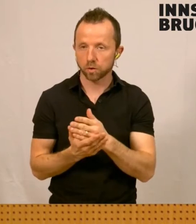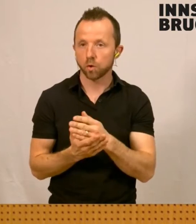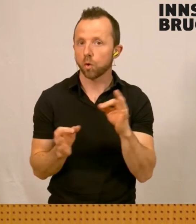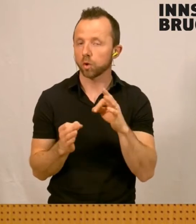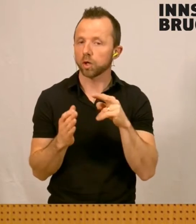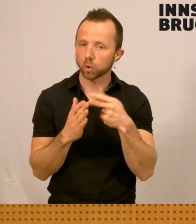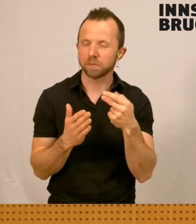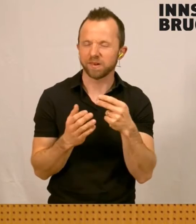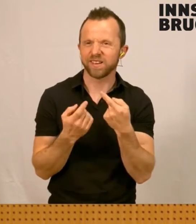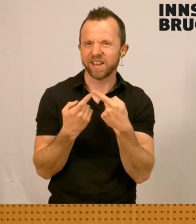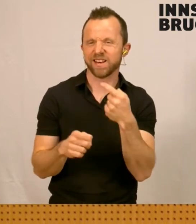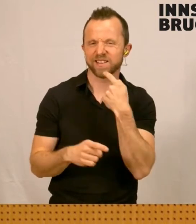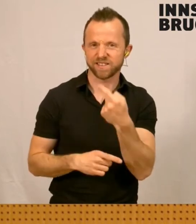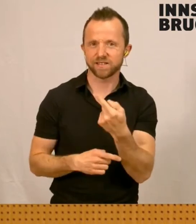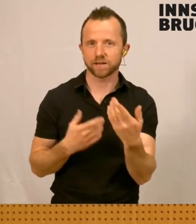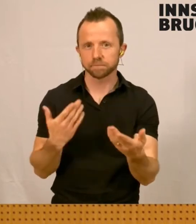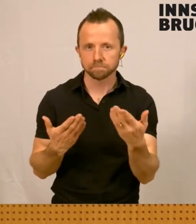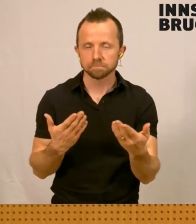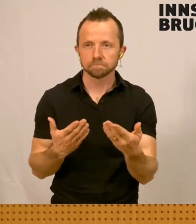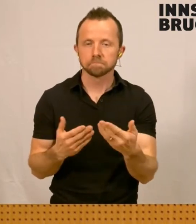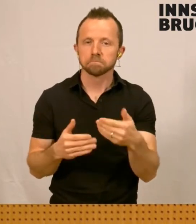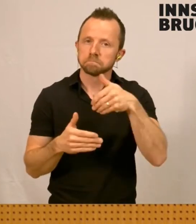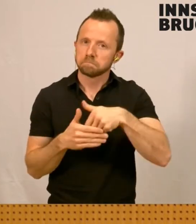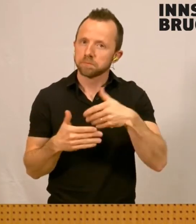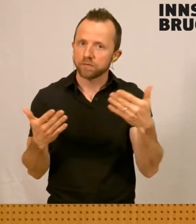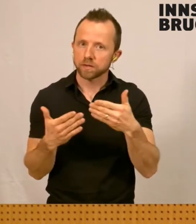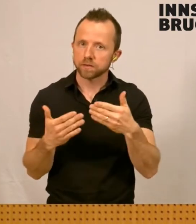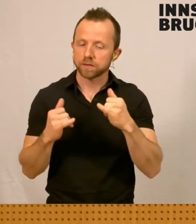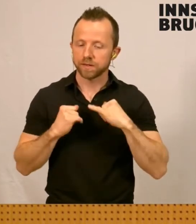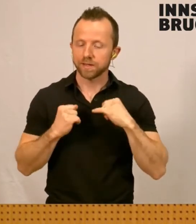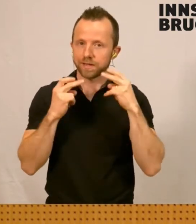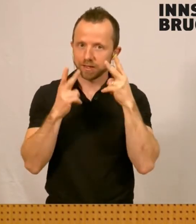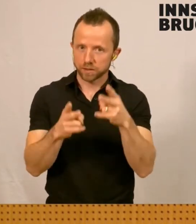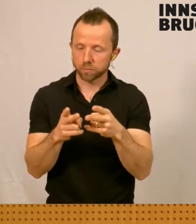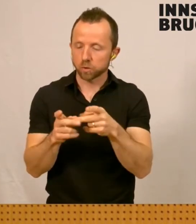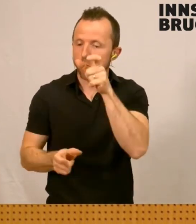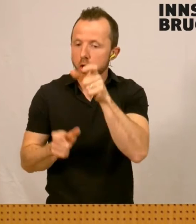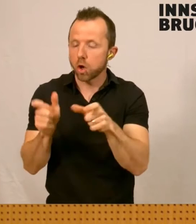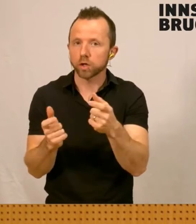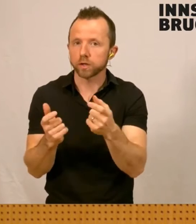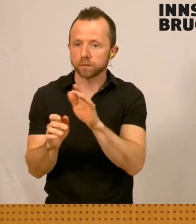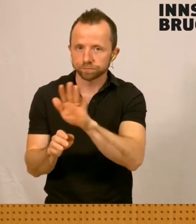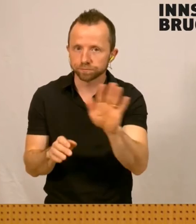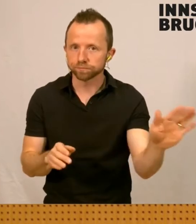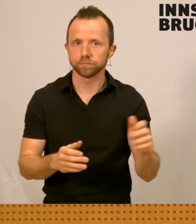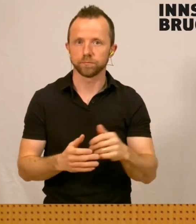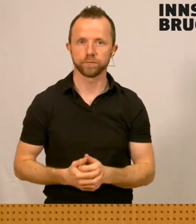einmal anders ausgedrückt, es geht um Innsbruck und die Menschen, die hier leben.